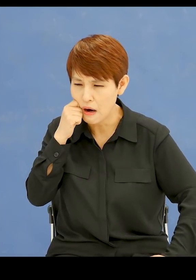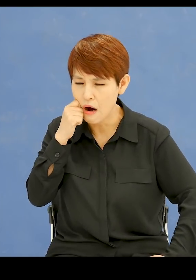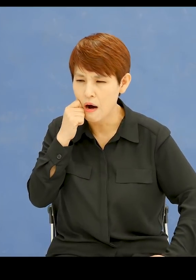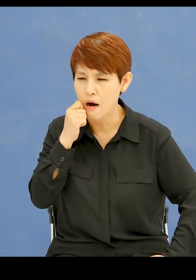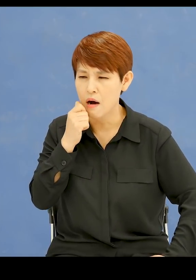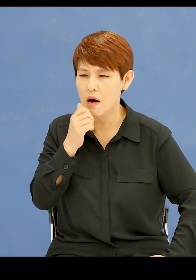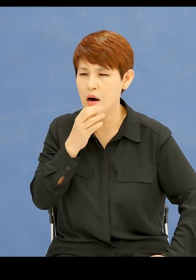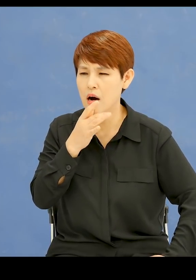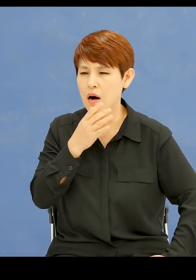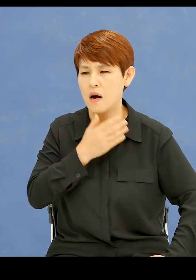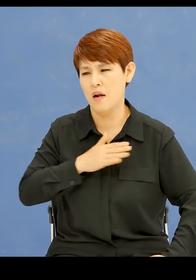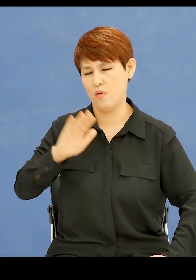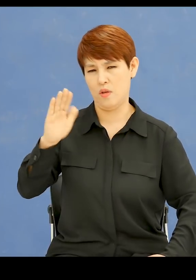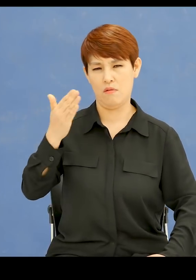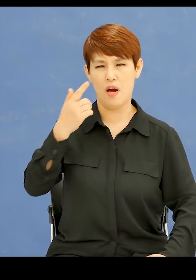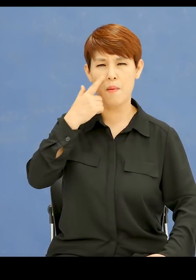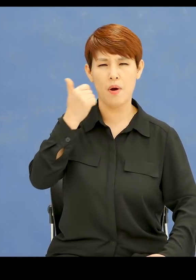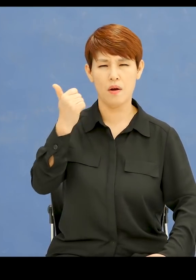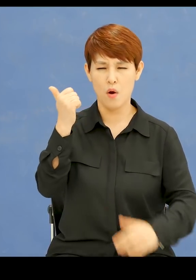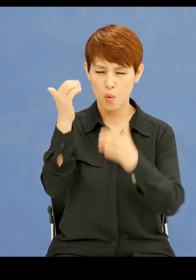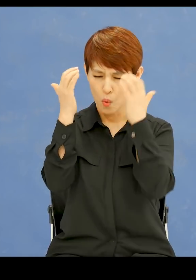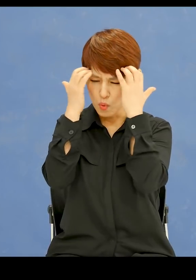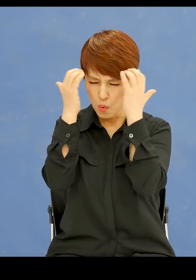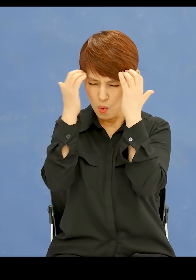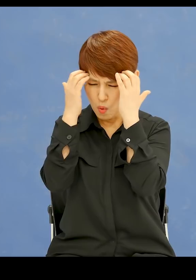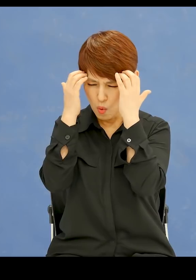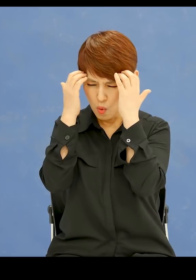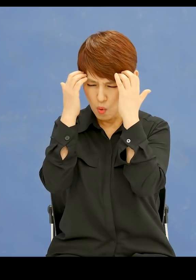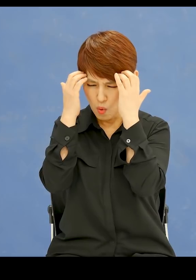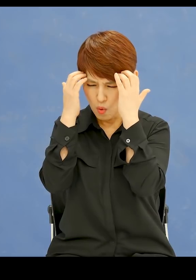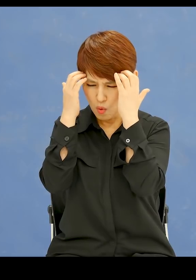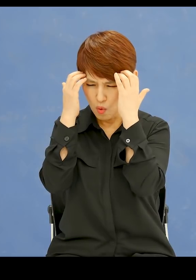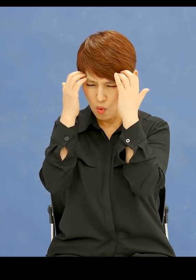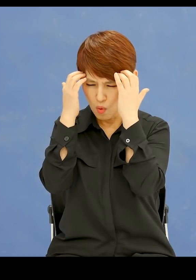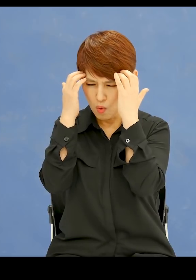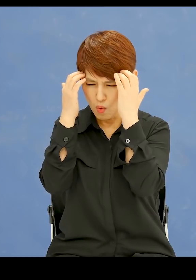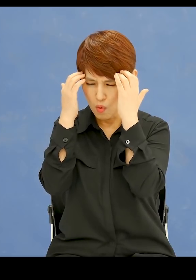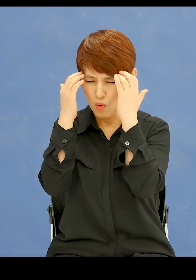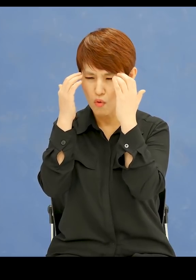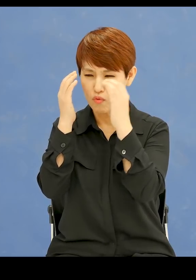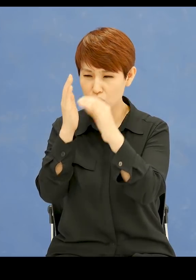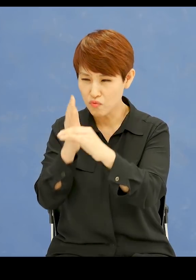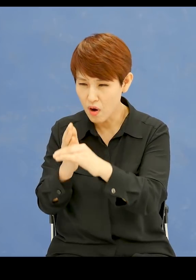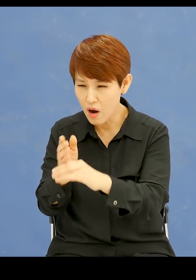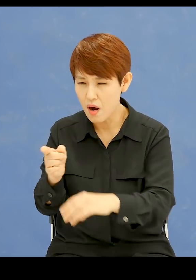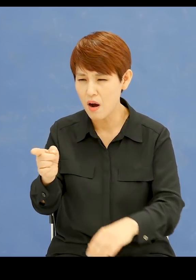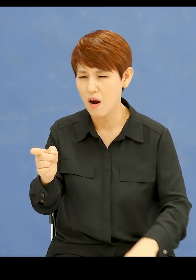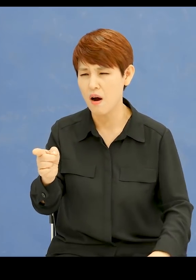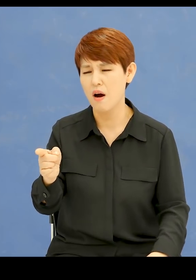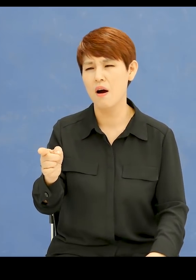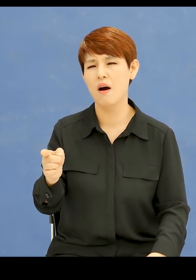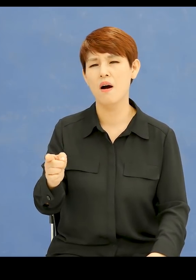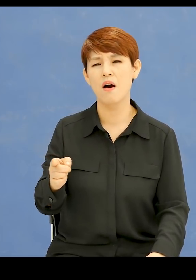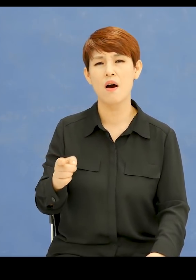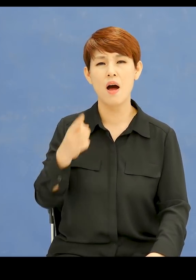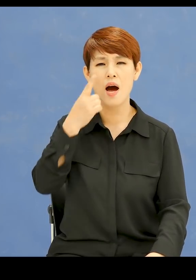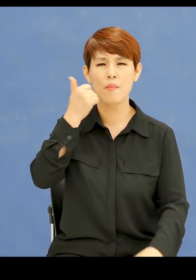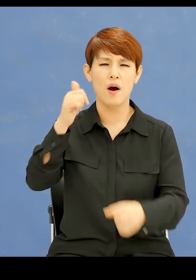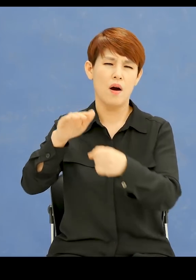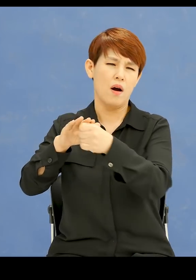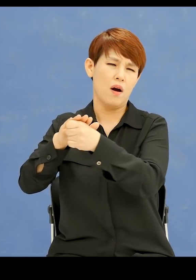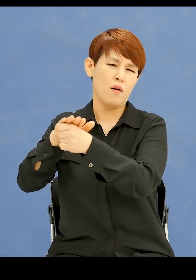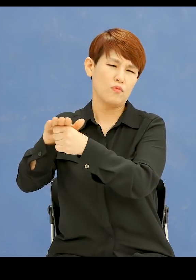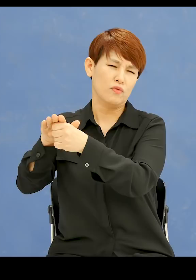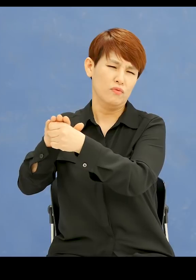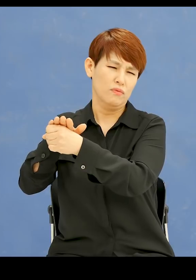보여주셨어요. 아버지가 고통 가운데 있는 거 너무 아버지가 불쌍한 거예요. 중학교 2학년짜리가 막 떼굴떼굴떼굴 막 굴러다니면서